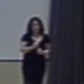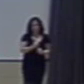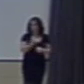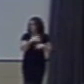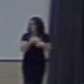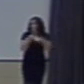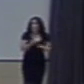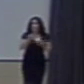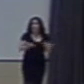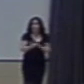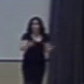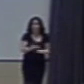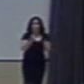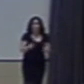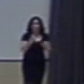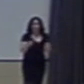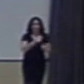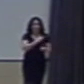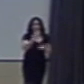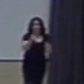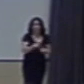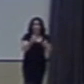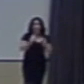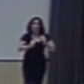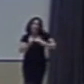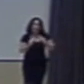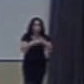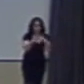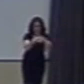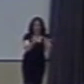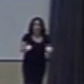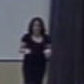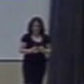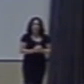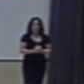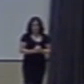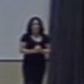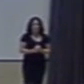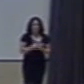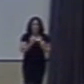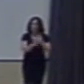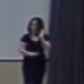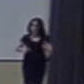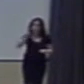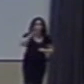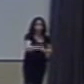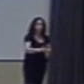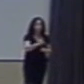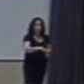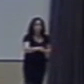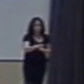i de neguit social, jo crec que cal fer aquest pas, no? No només basta